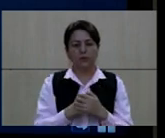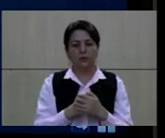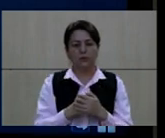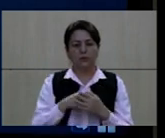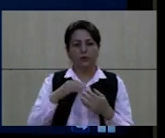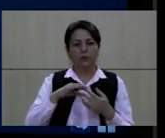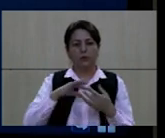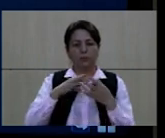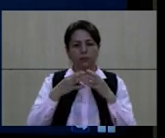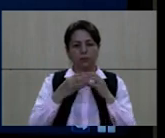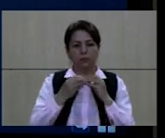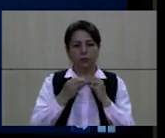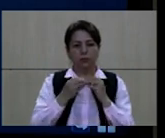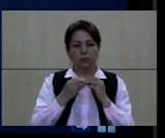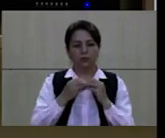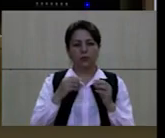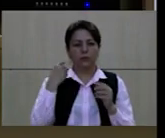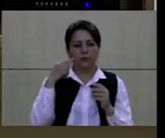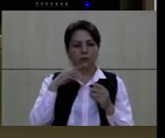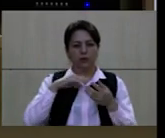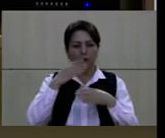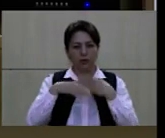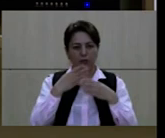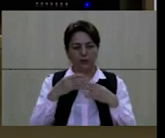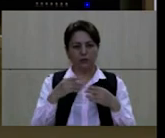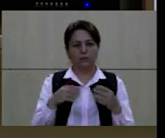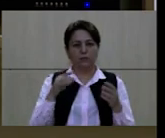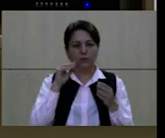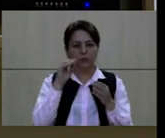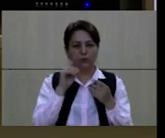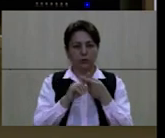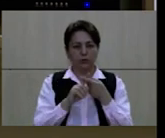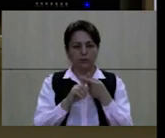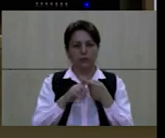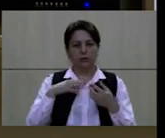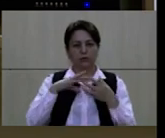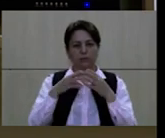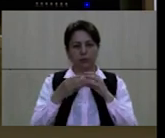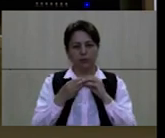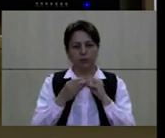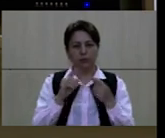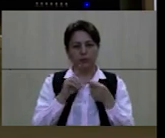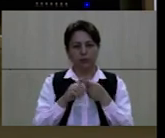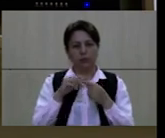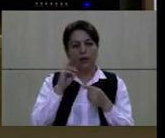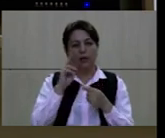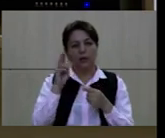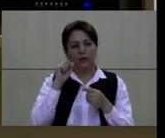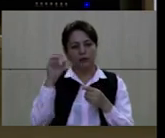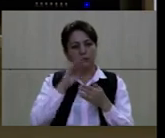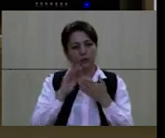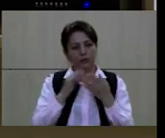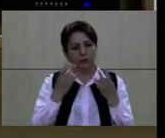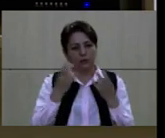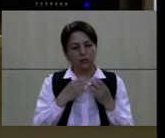Butun songa aralash sonni qo'shayotganimizda butun qismlarni qo'shamiz. Kasr qismini esa yozib qo'yamiz. Demak,